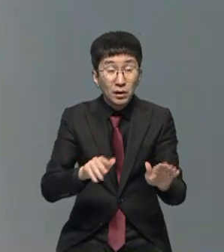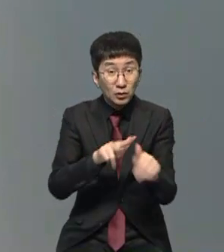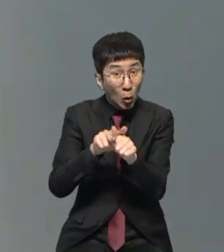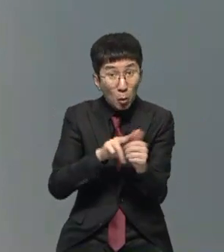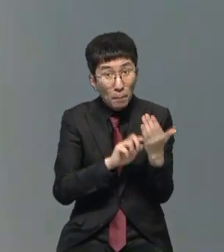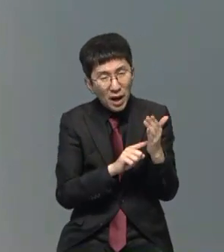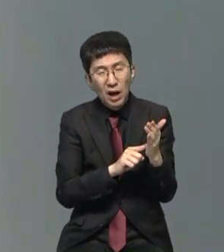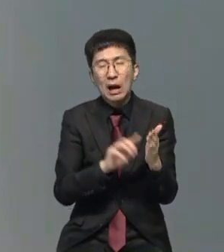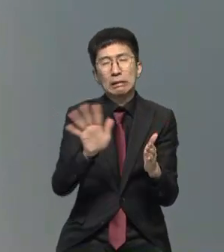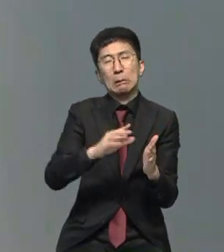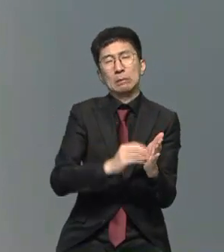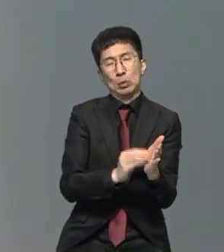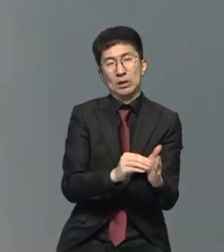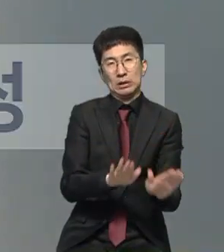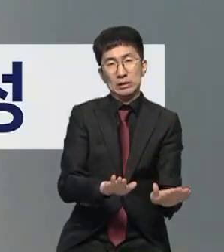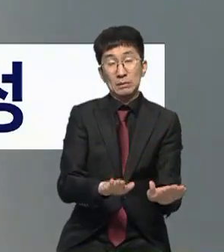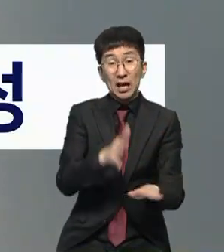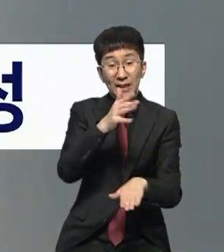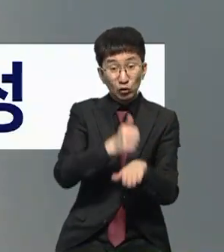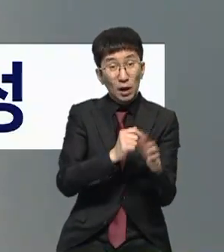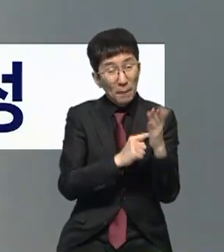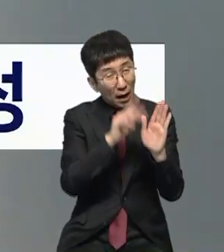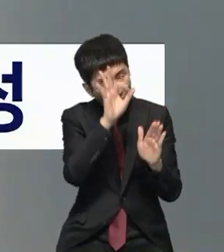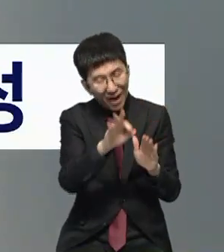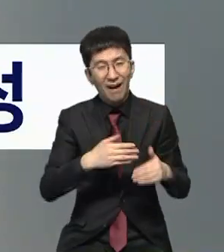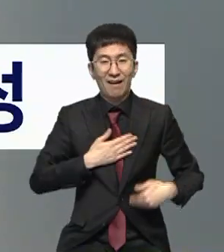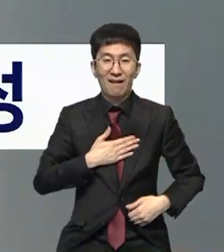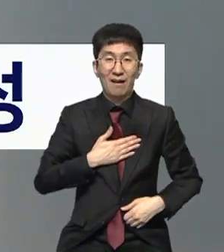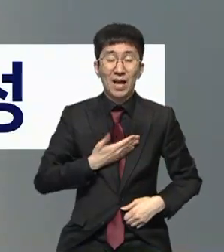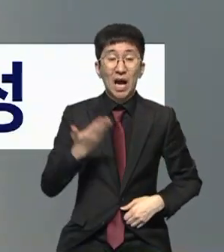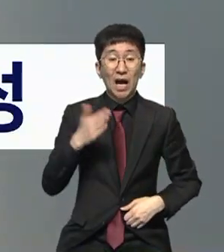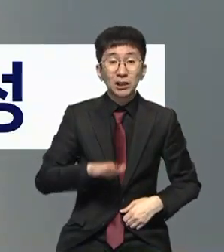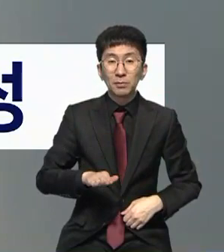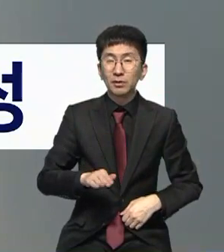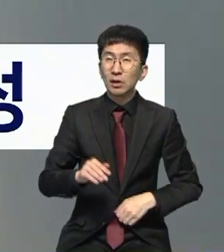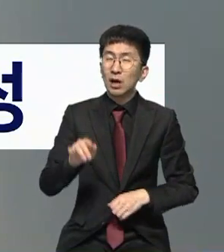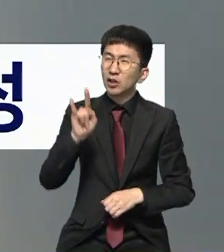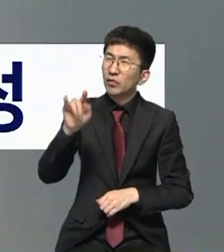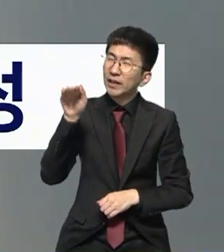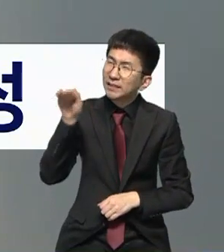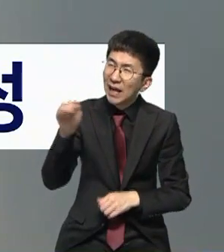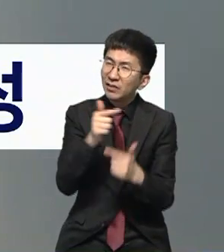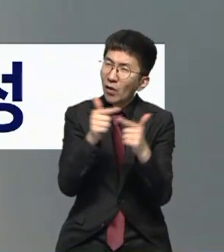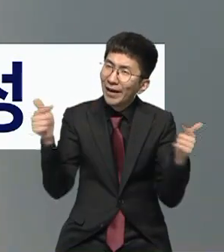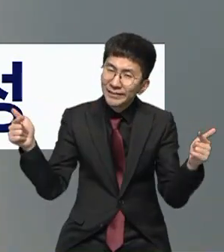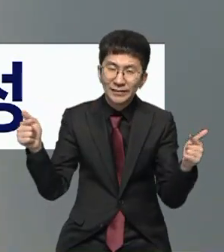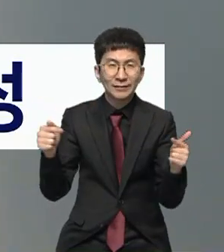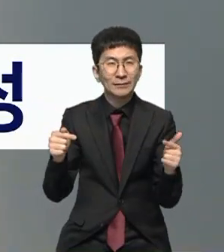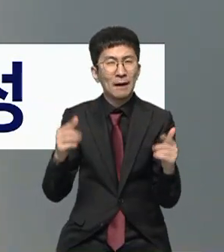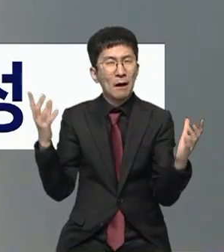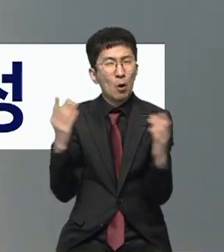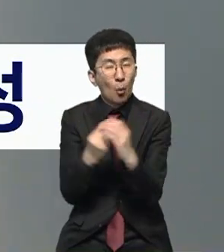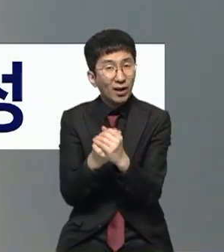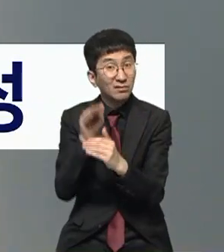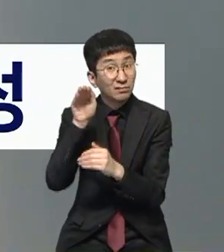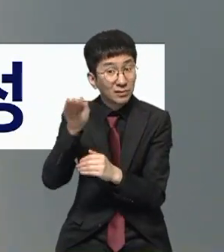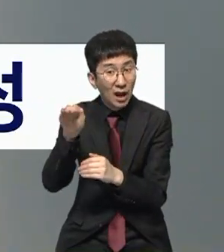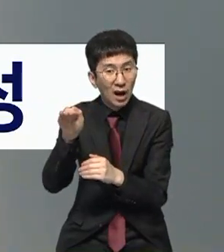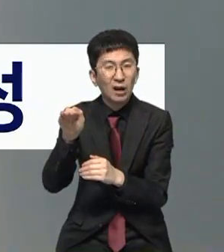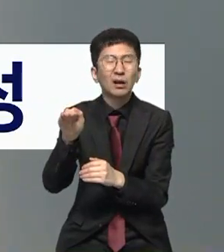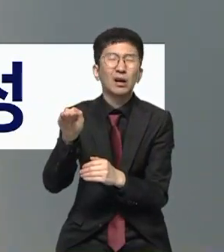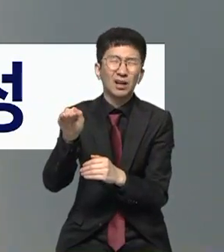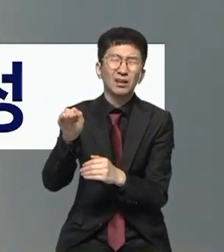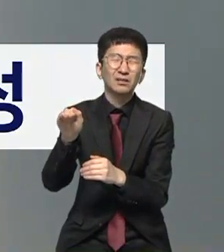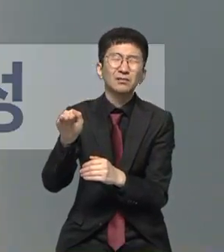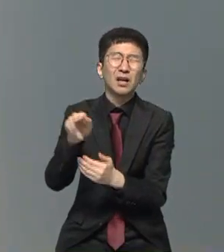발표를 봐야 알겠지만 회의장 주변에선 시장 점유율을 제한하는 등 조건을 붙여서 완성차 업체 진출을 허용할 가능성이